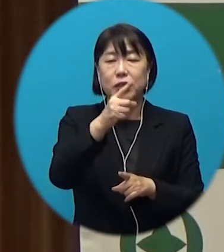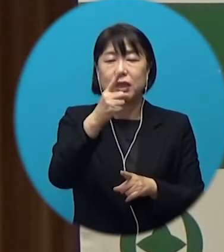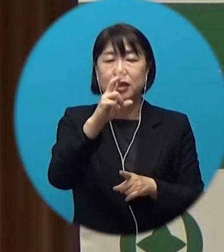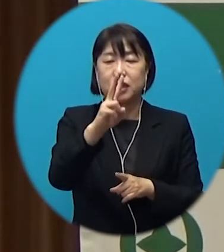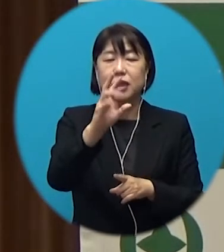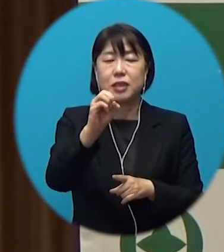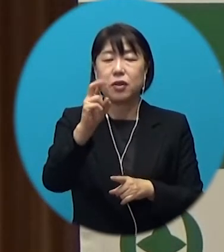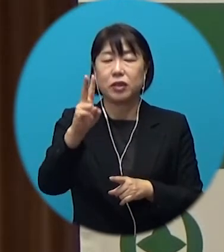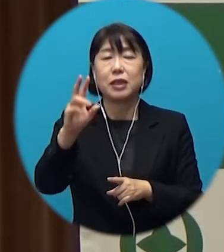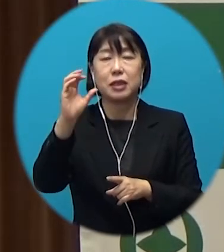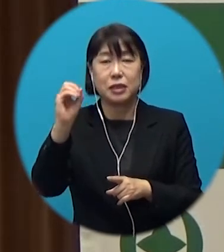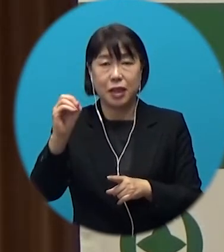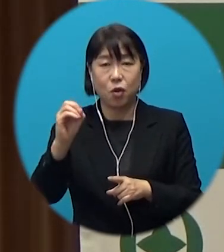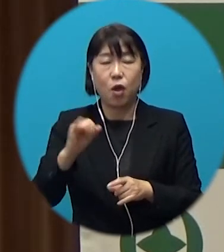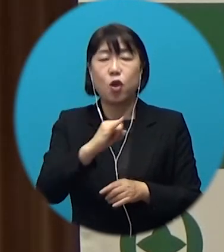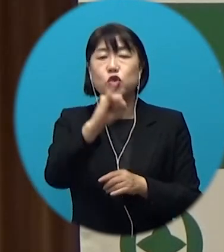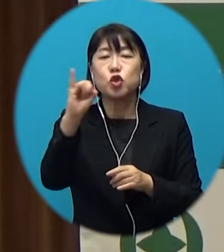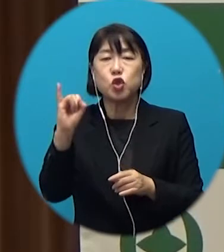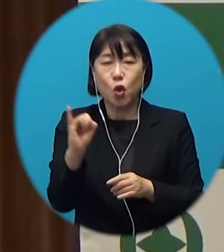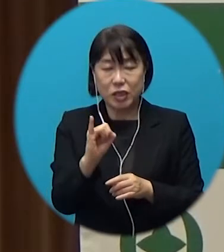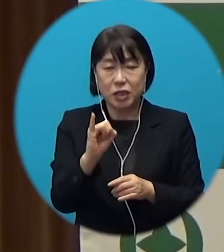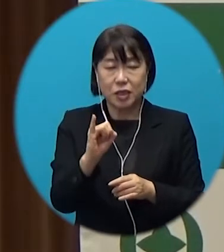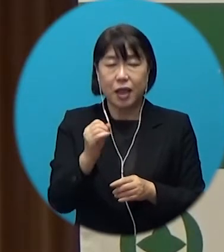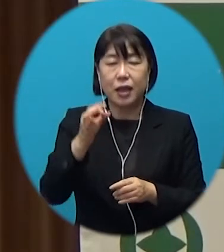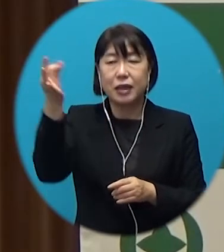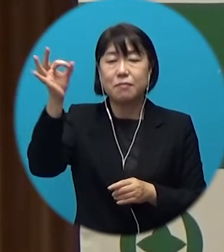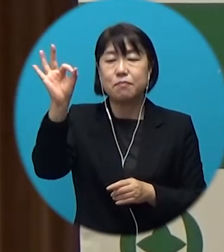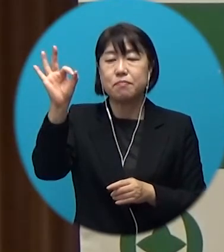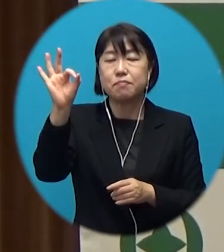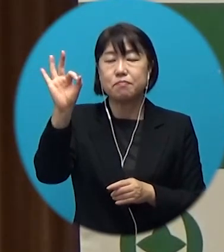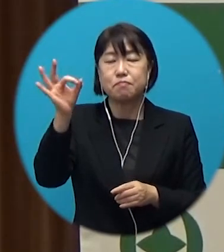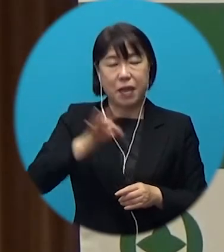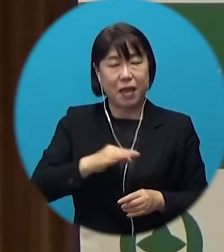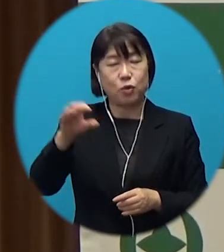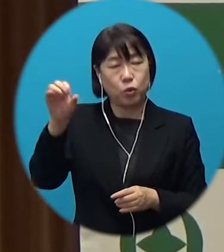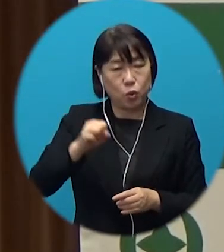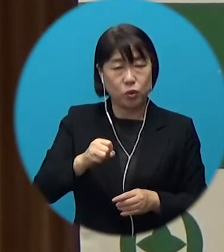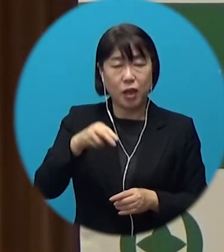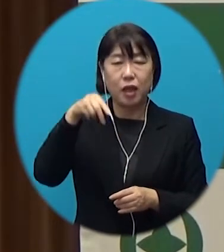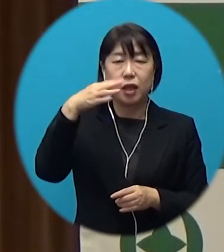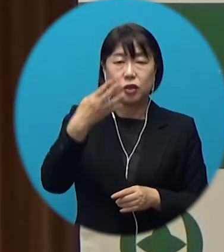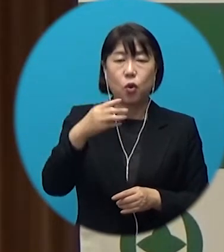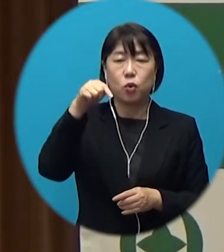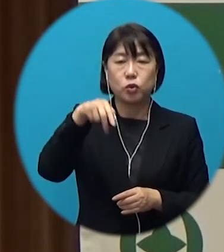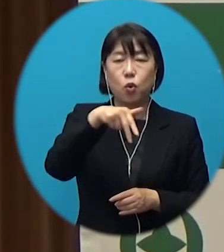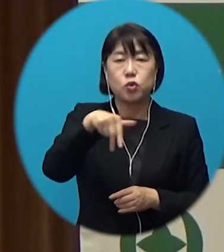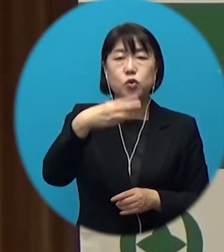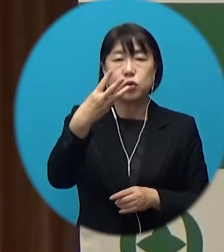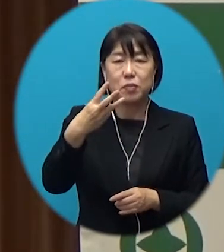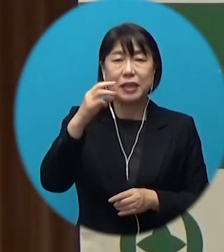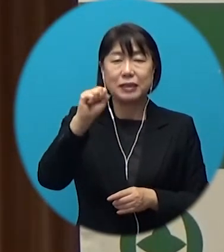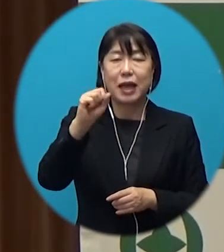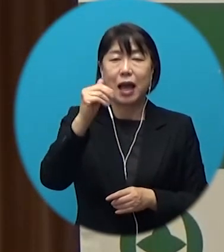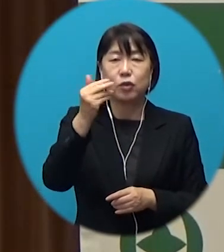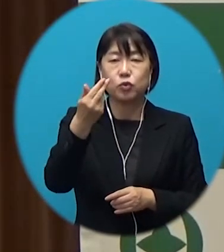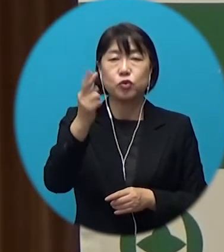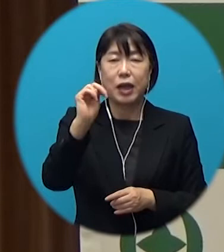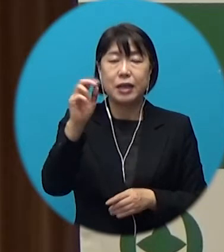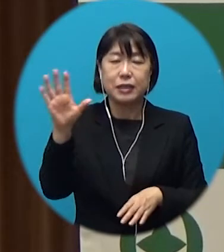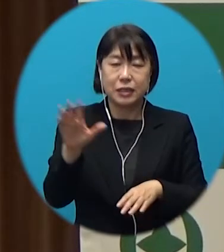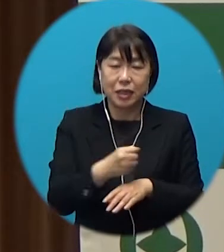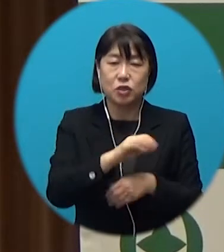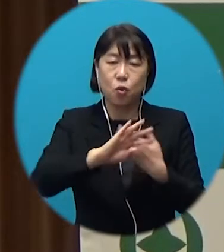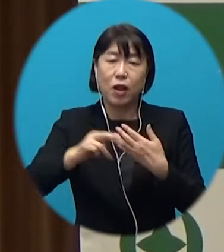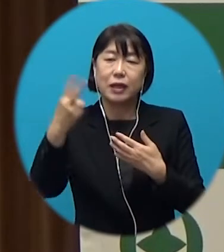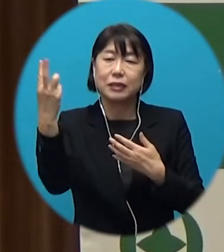ボード女子パークで金メダルを獲得されております、外に桜選手、ほか3名の講師をお迎えしま